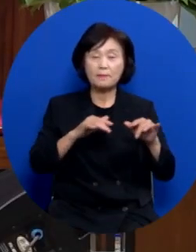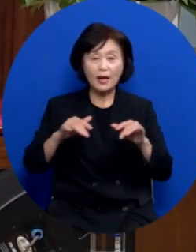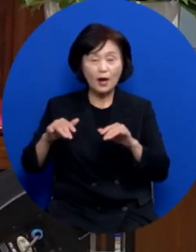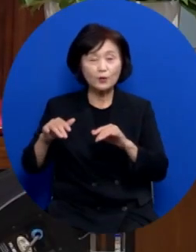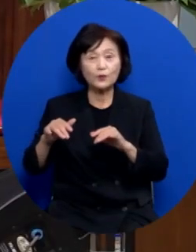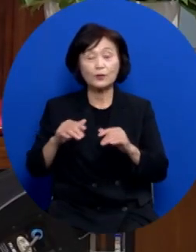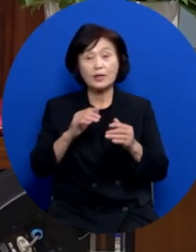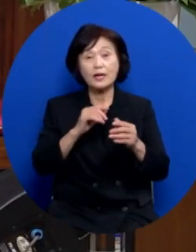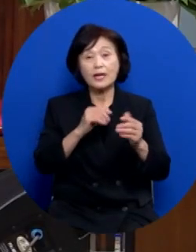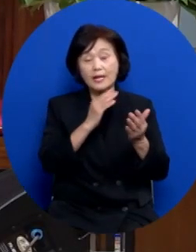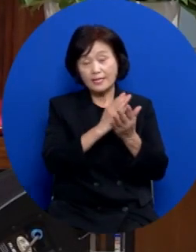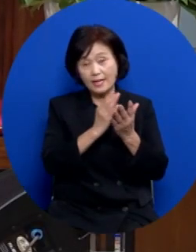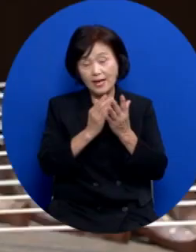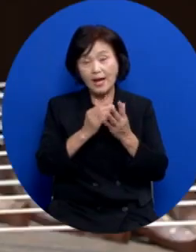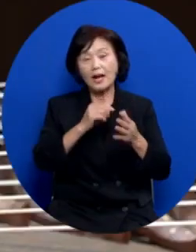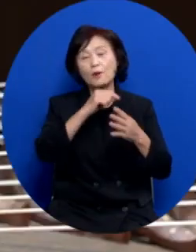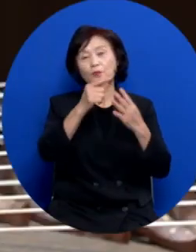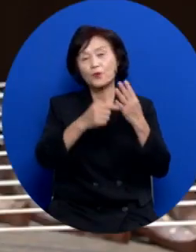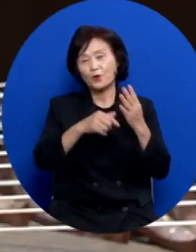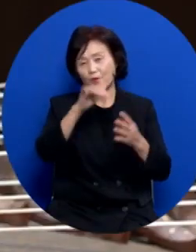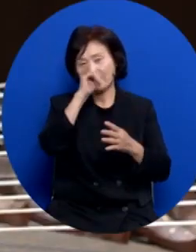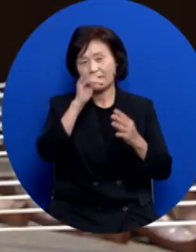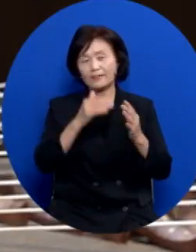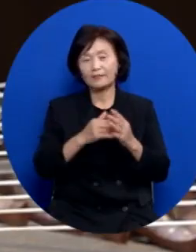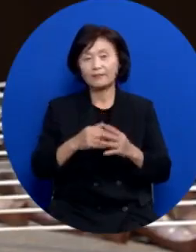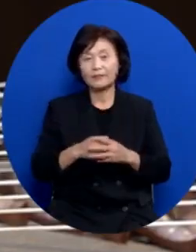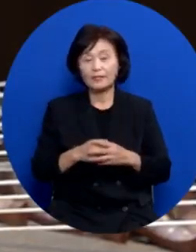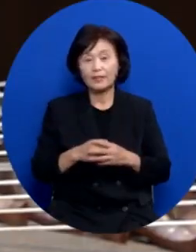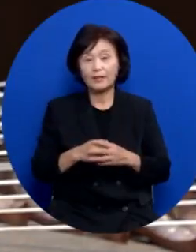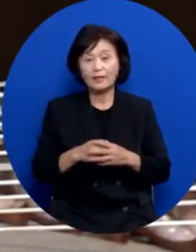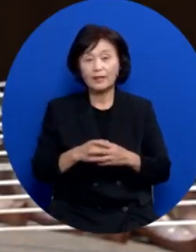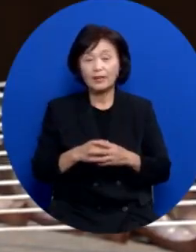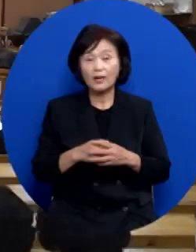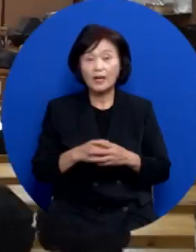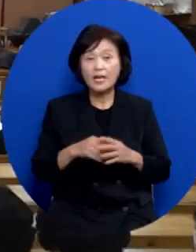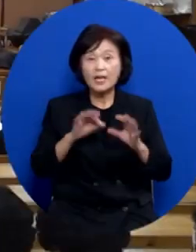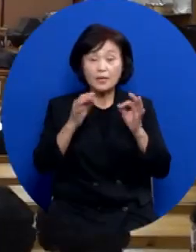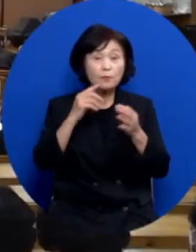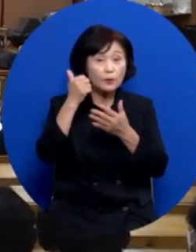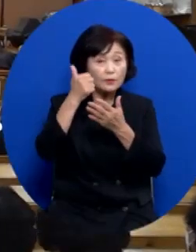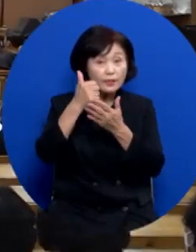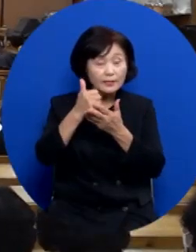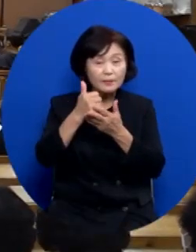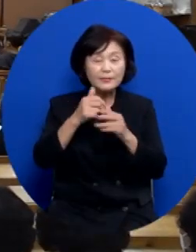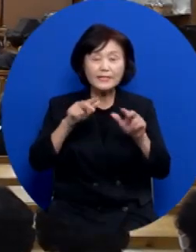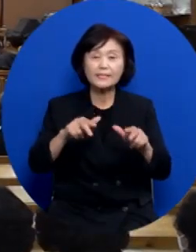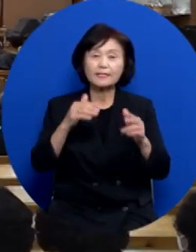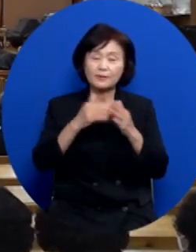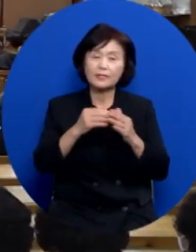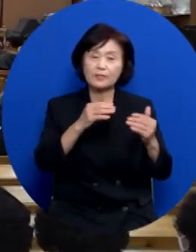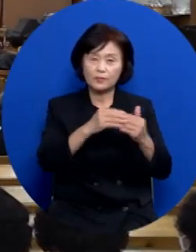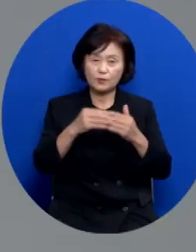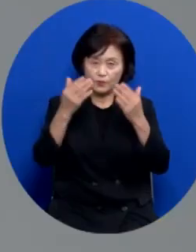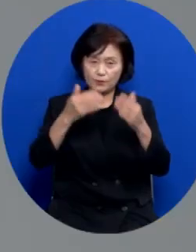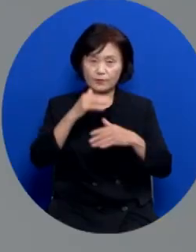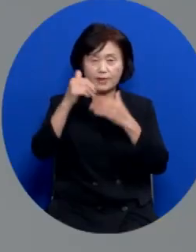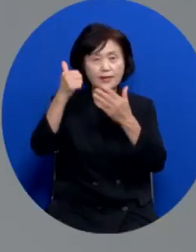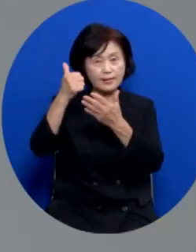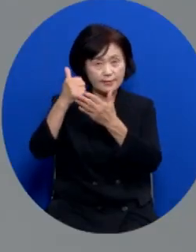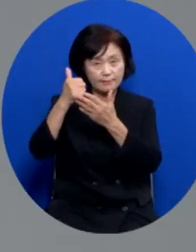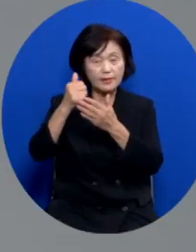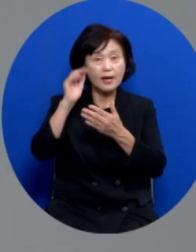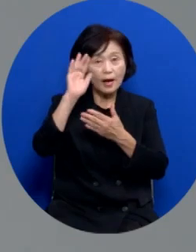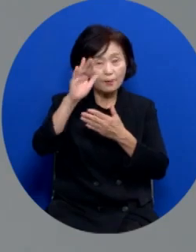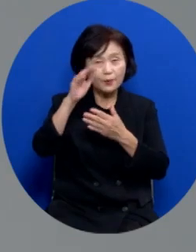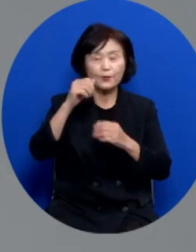등 다양한 연주 무대도 마련했습니다 전주동부교회 김종철 목사는 지금까지 인도해주신 하나님께서